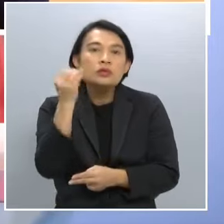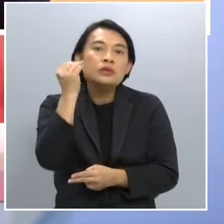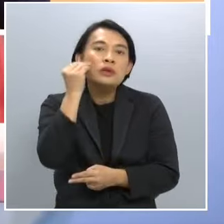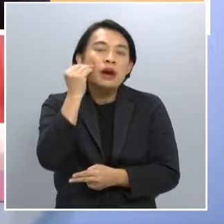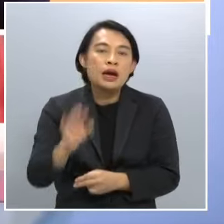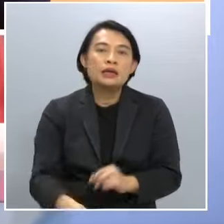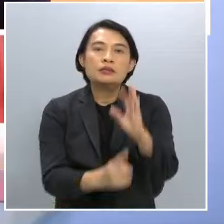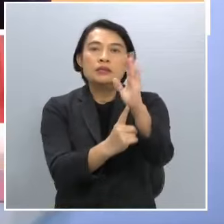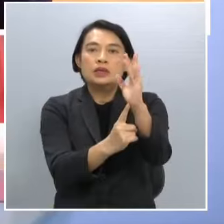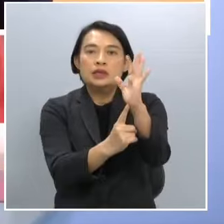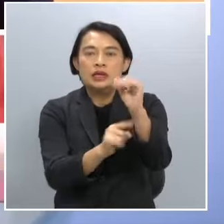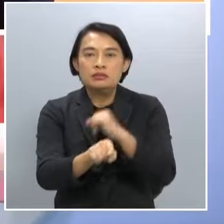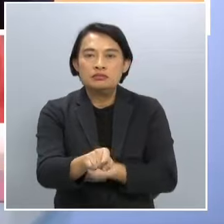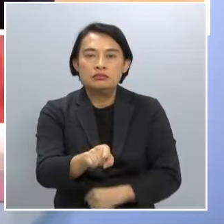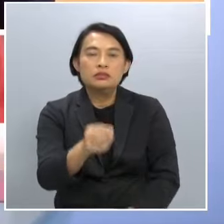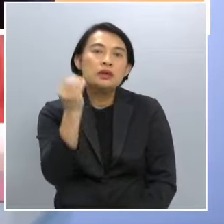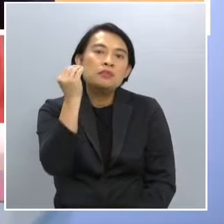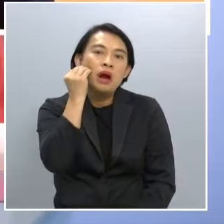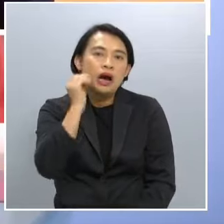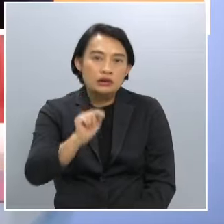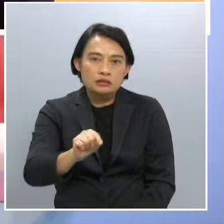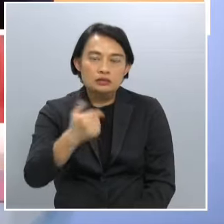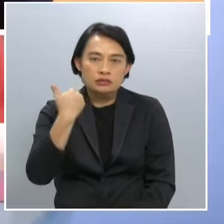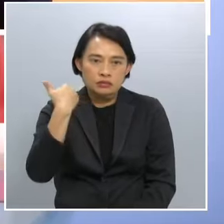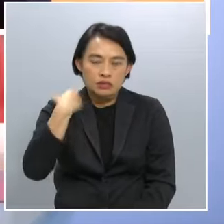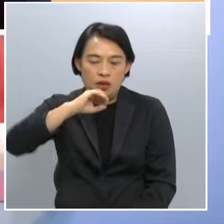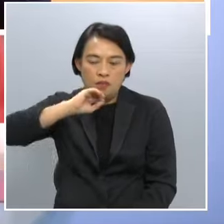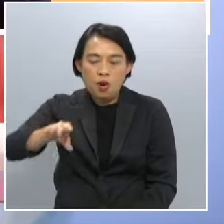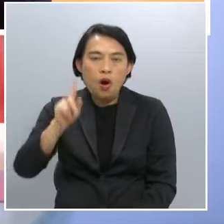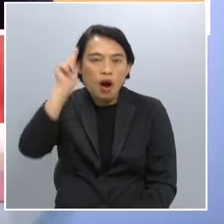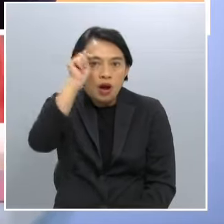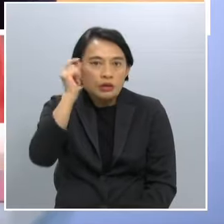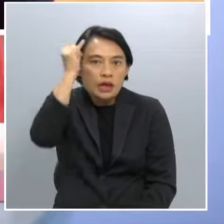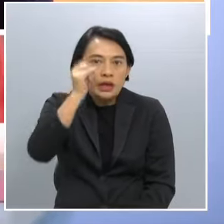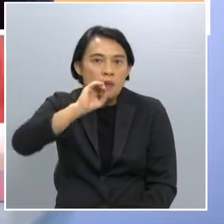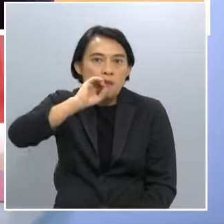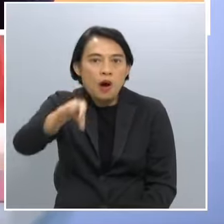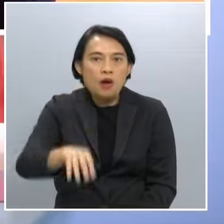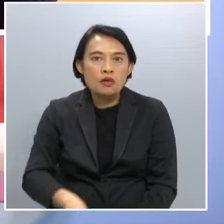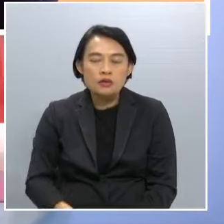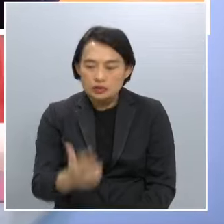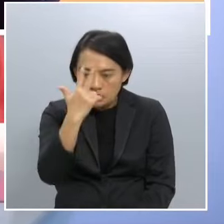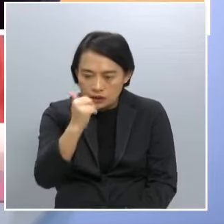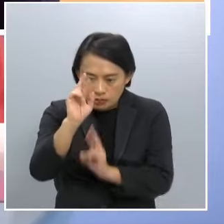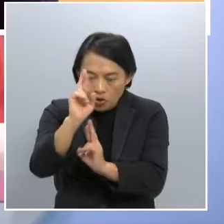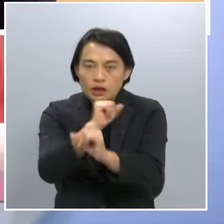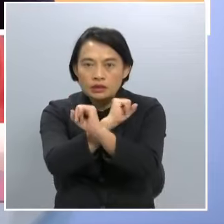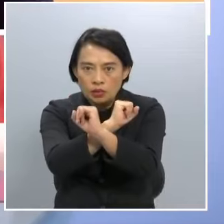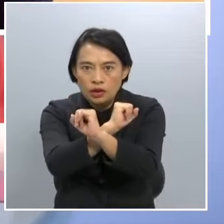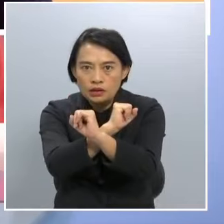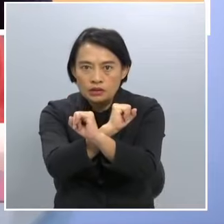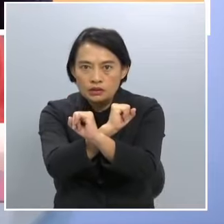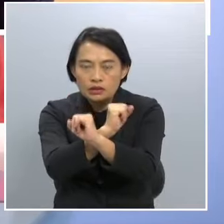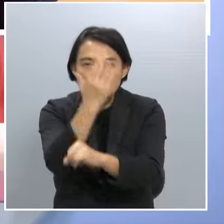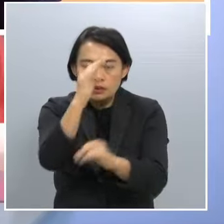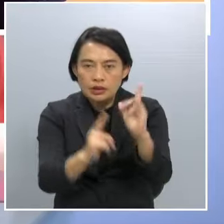ขนะครับผมก็ได้เรียนกับคุณตาคุณยายนะครับที่อยู่บ้านบอกว่าก็ขอให้ระมัดระวังนะครับเพราะว่าการ